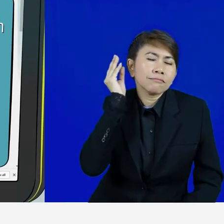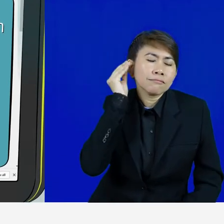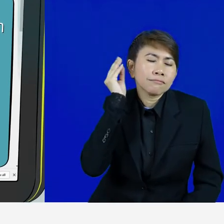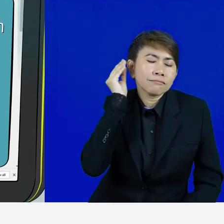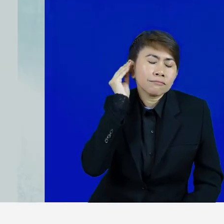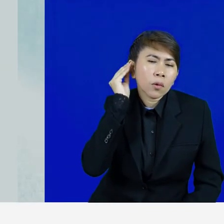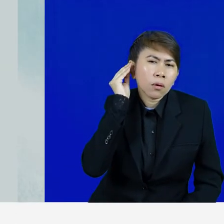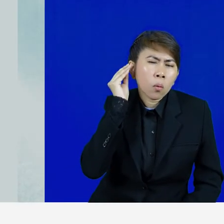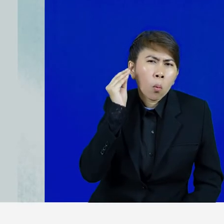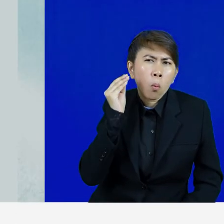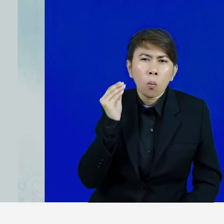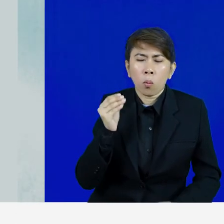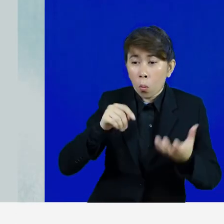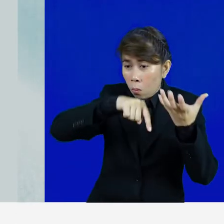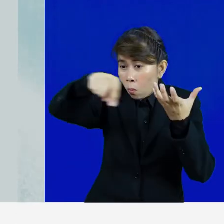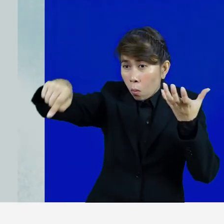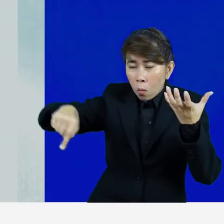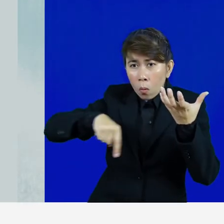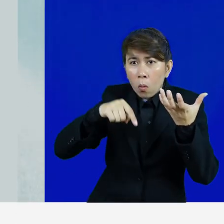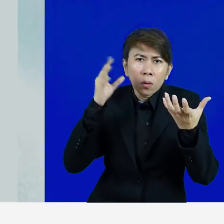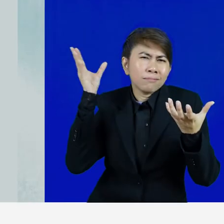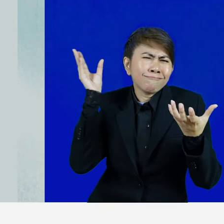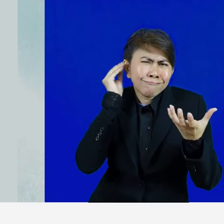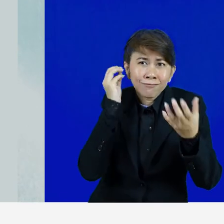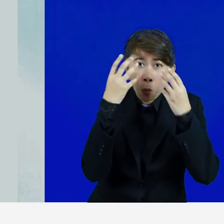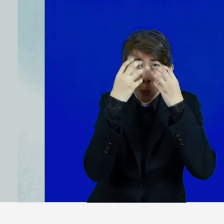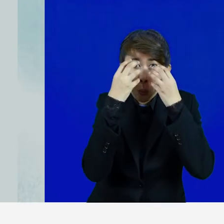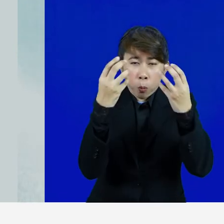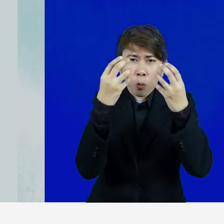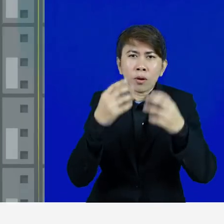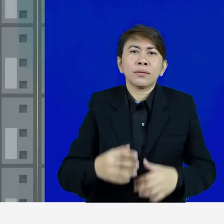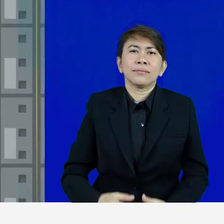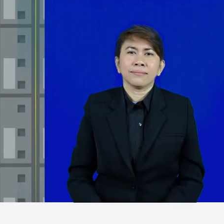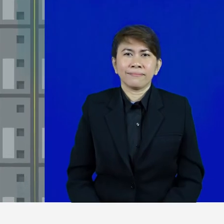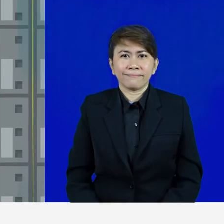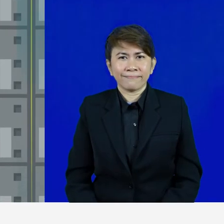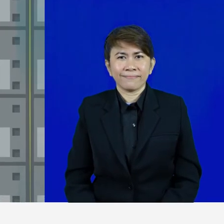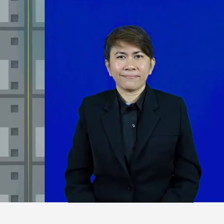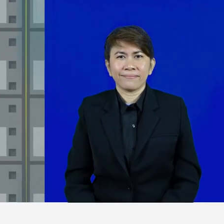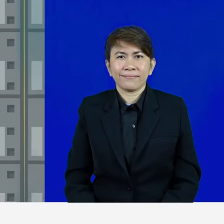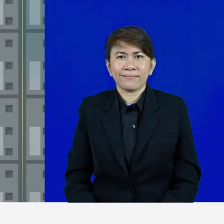ว้าวเสียงในจักรวาลมหัศจรรย์จริงๆ